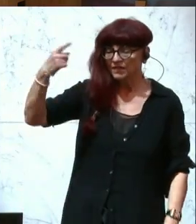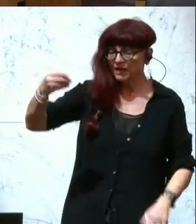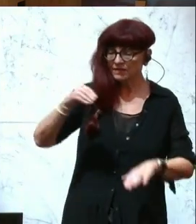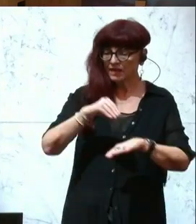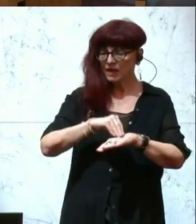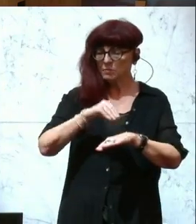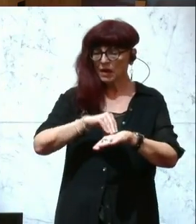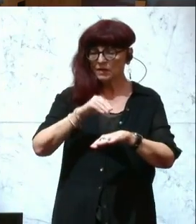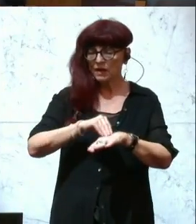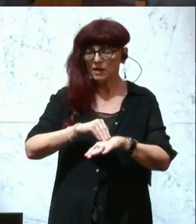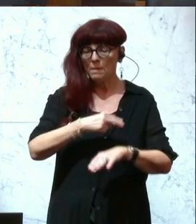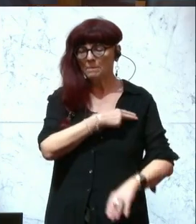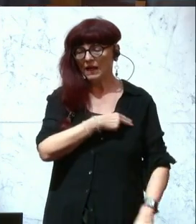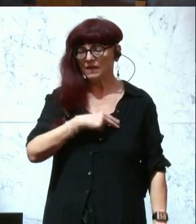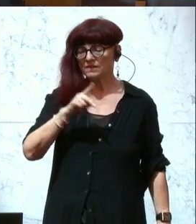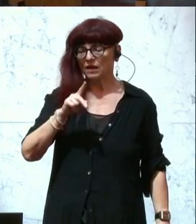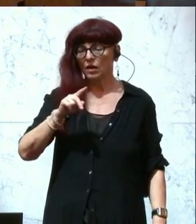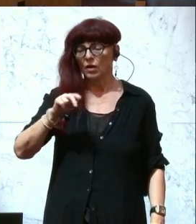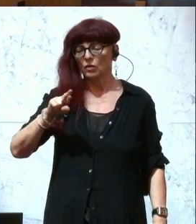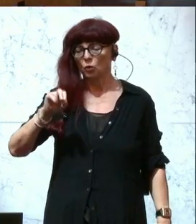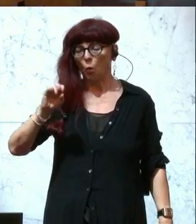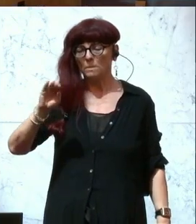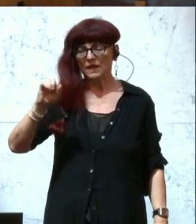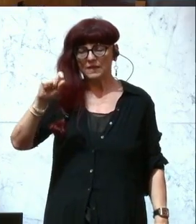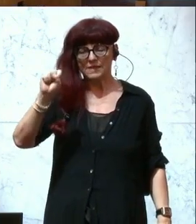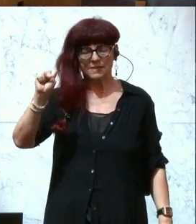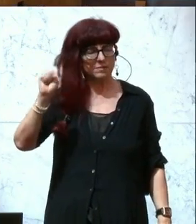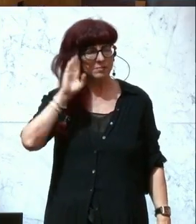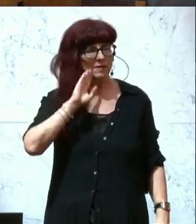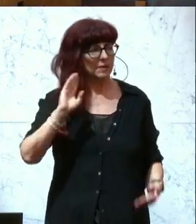außenpolitischen Positionierung der Fraktion in Sachen Russland, aber auch bei anderen Konflikten.